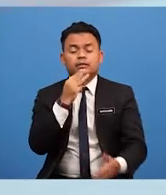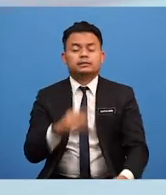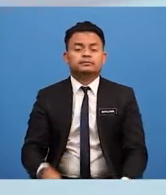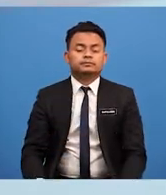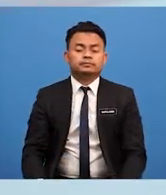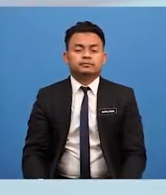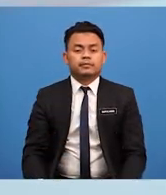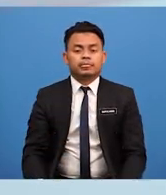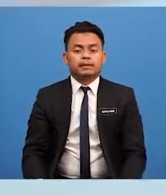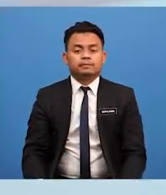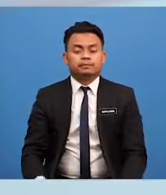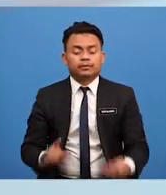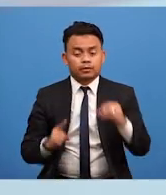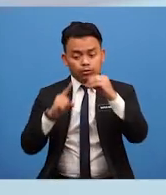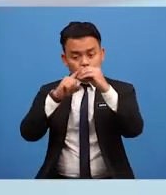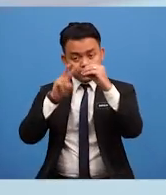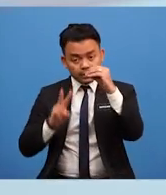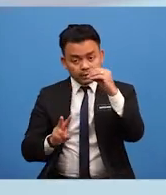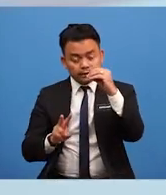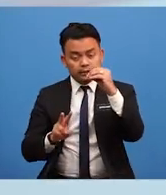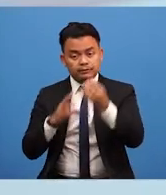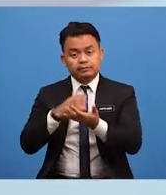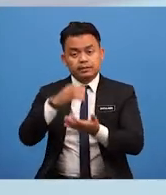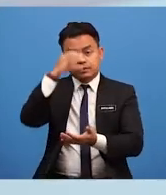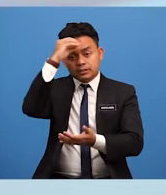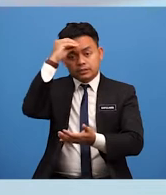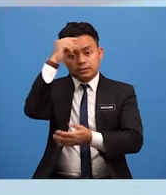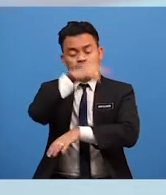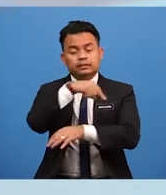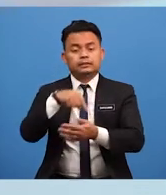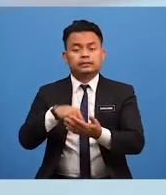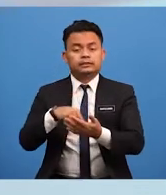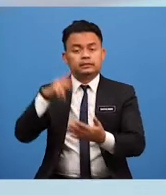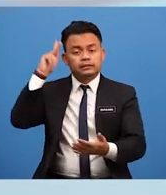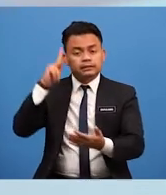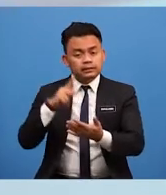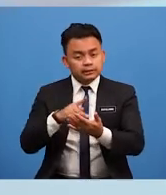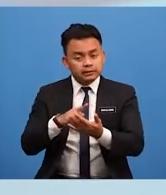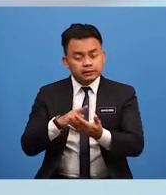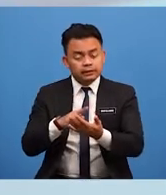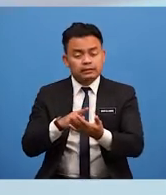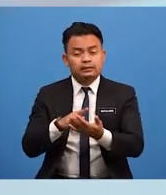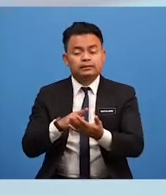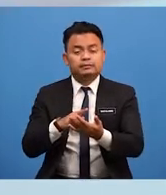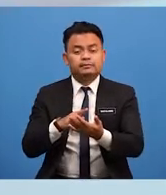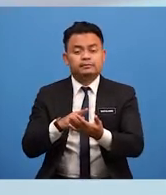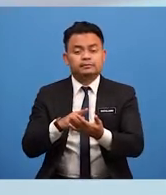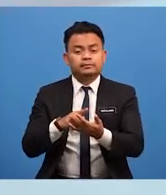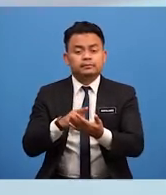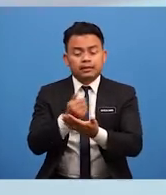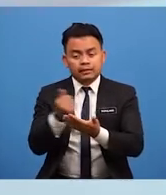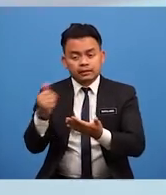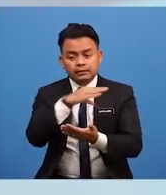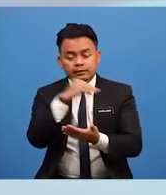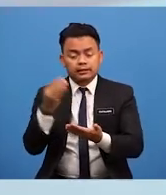pasti fungsi setiap alatan dan bahan dalam proses penghasilan pes warna.